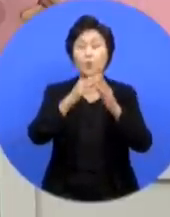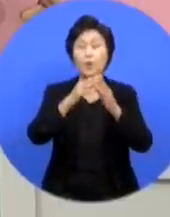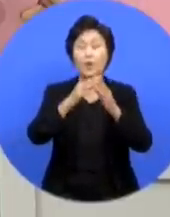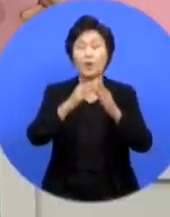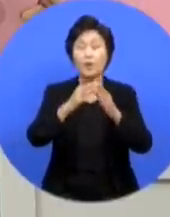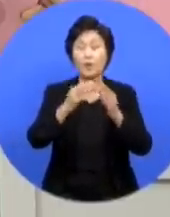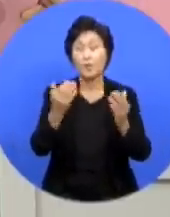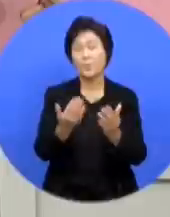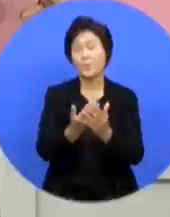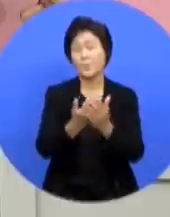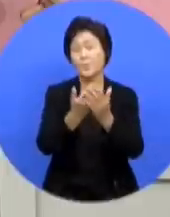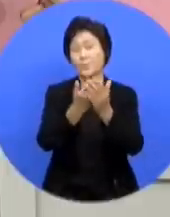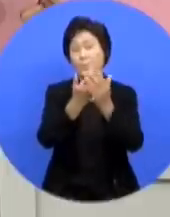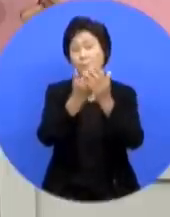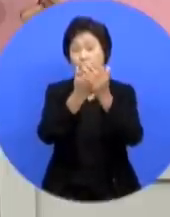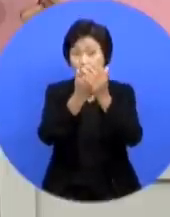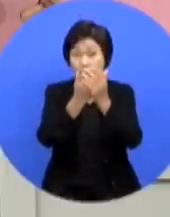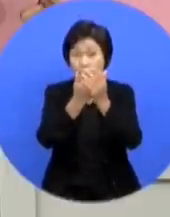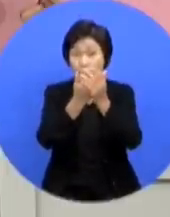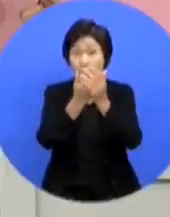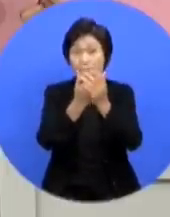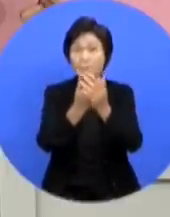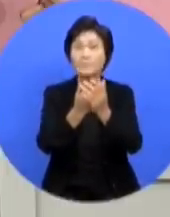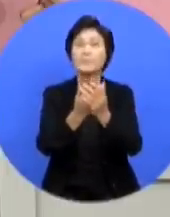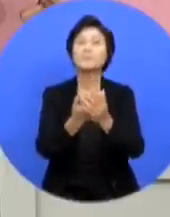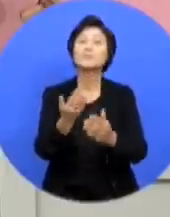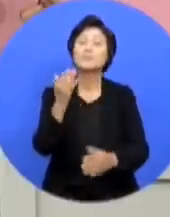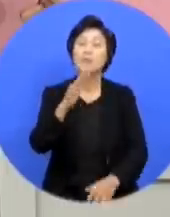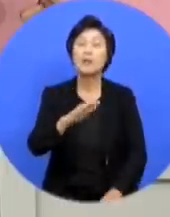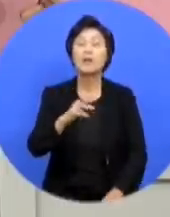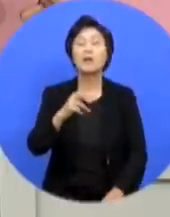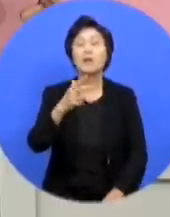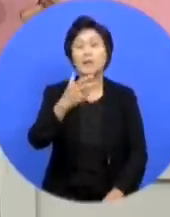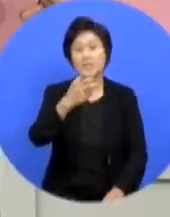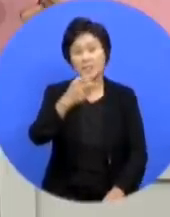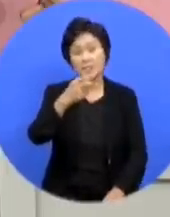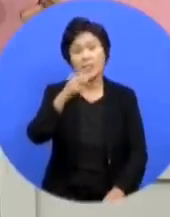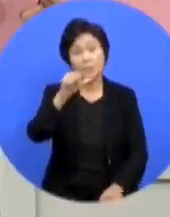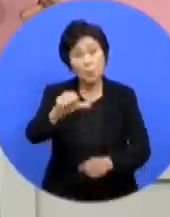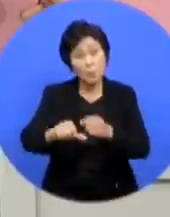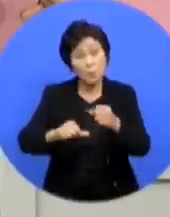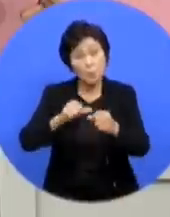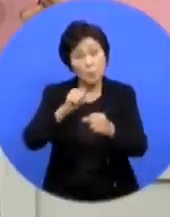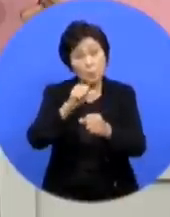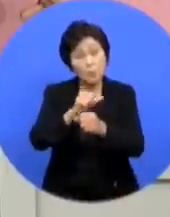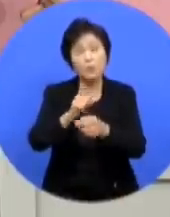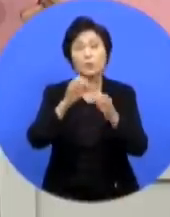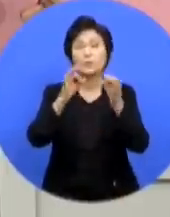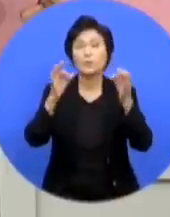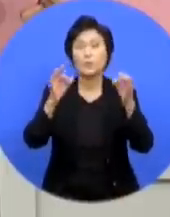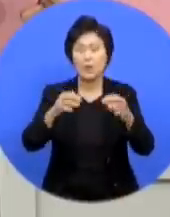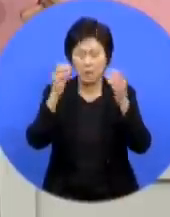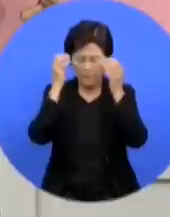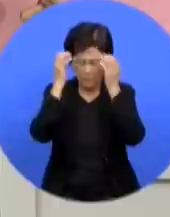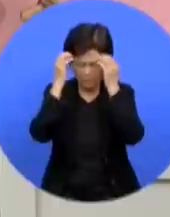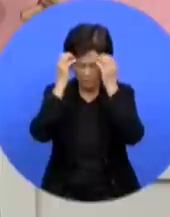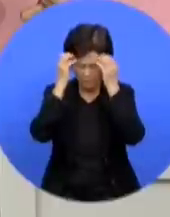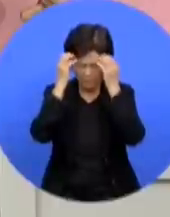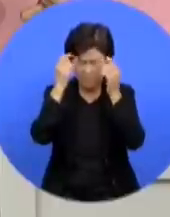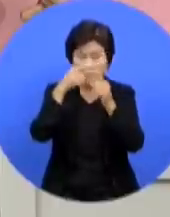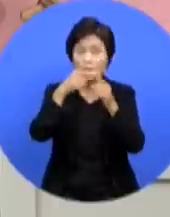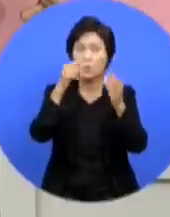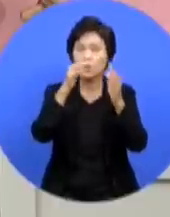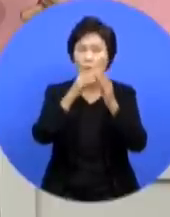성장했잖아요. 그런데 75년 고난받는 우리 북한의 교회를 우리가 침묵하고 있고